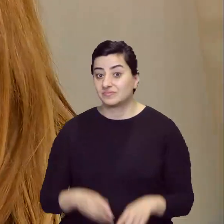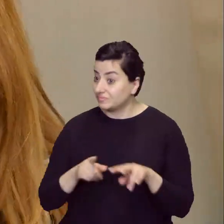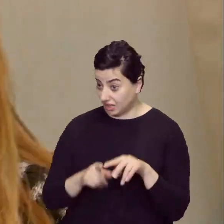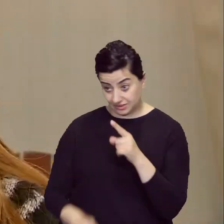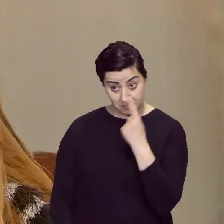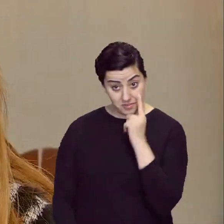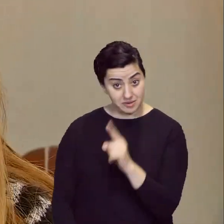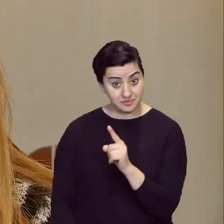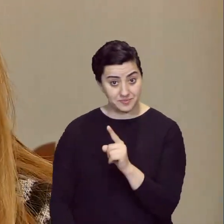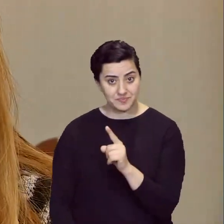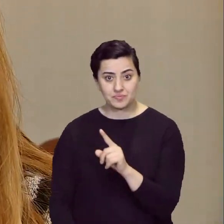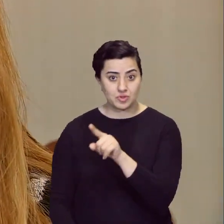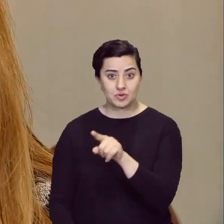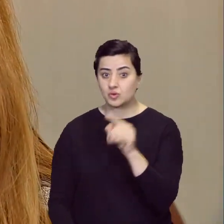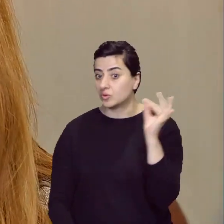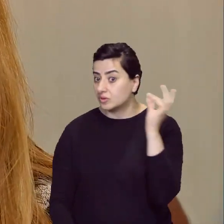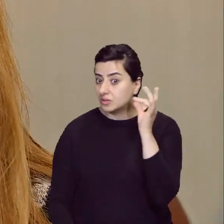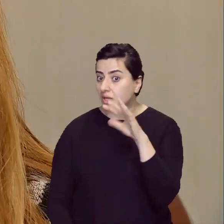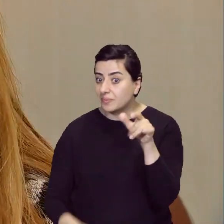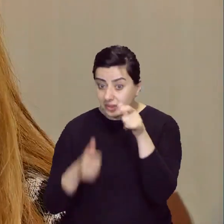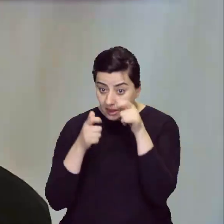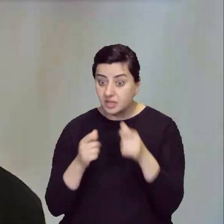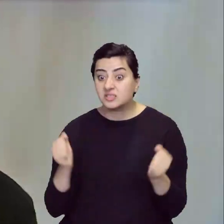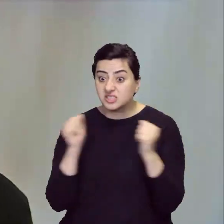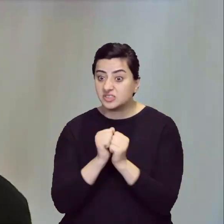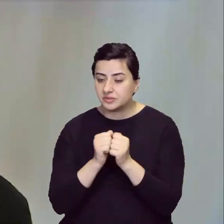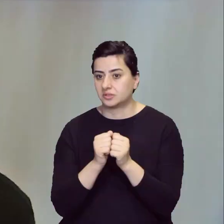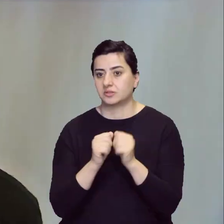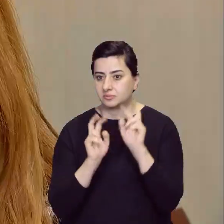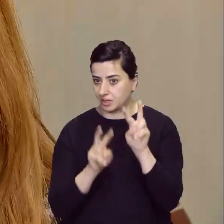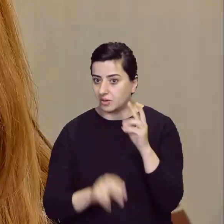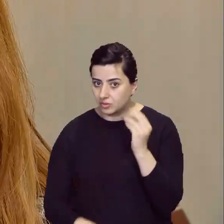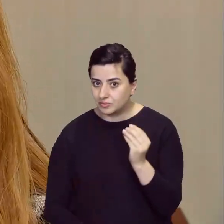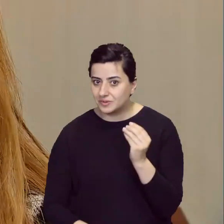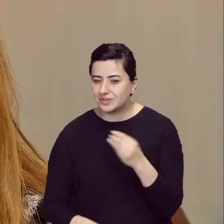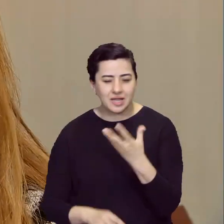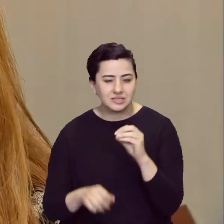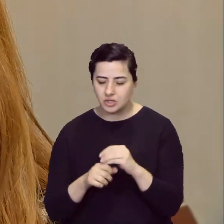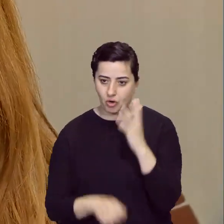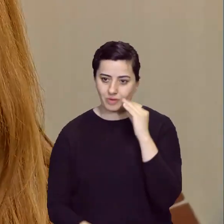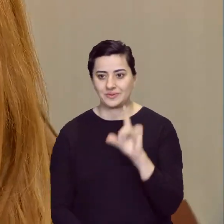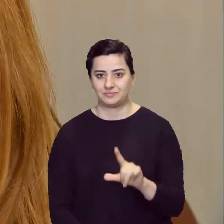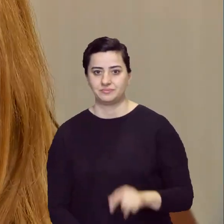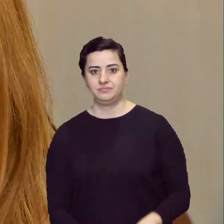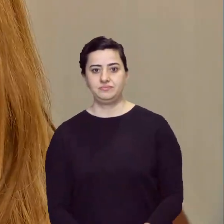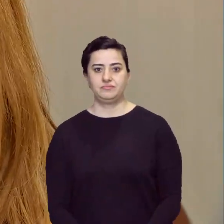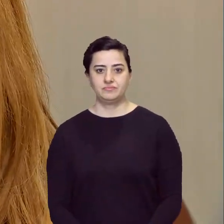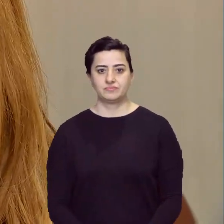Nazan. Gözünü de kulağını da 4 değil 14 açıyorsun. Ne olup bittiğini öğrenmemiz lazım.